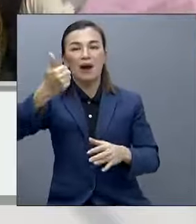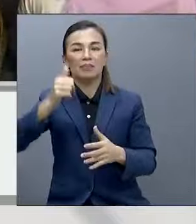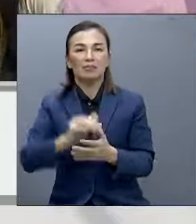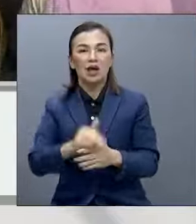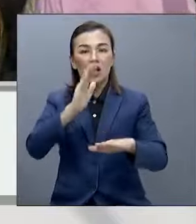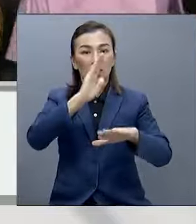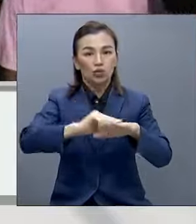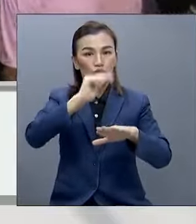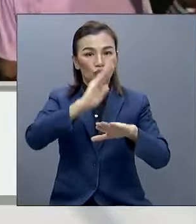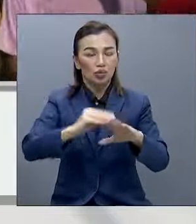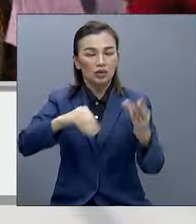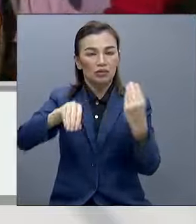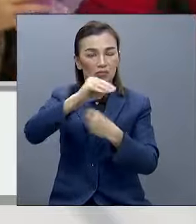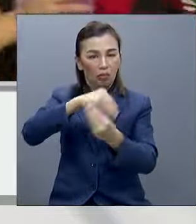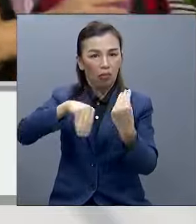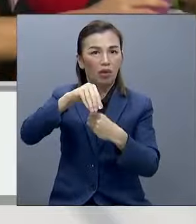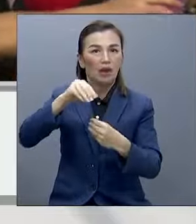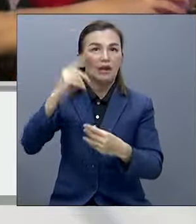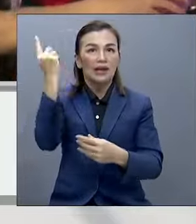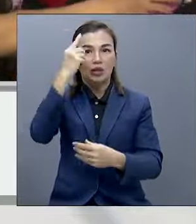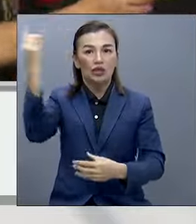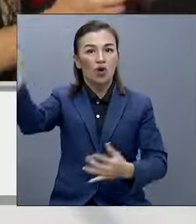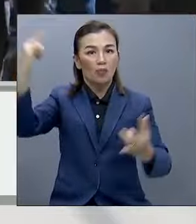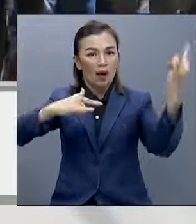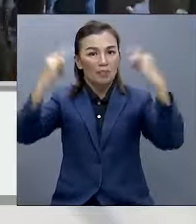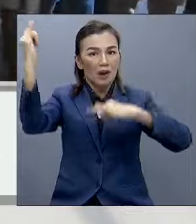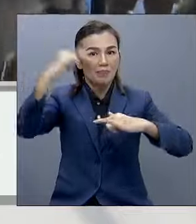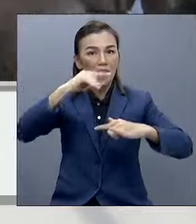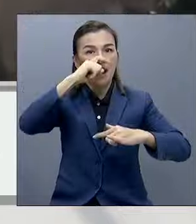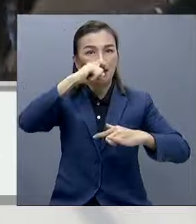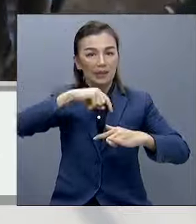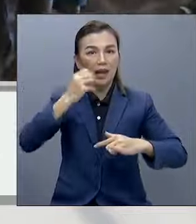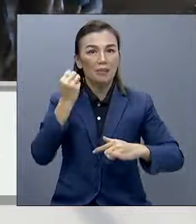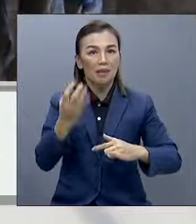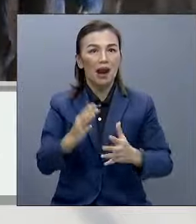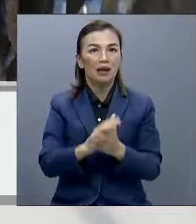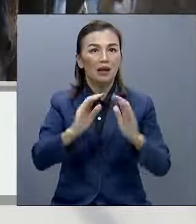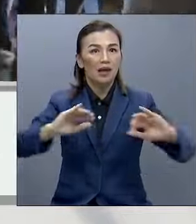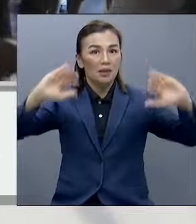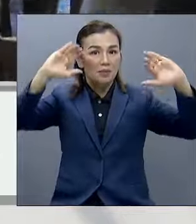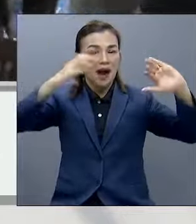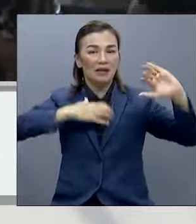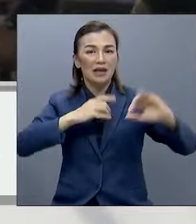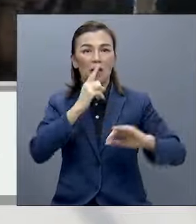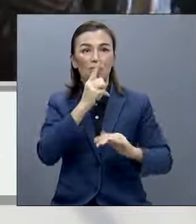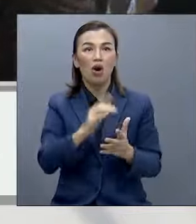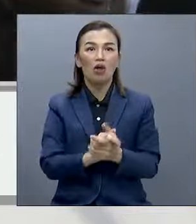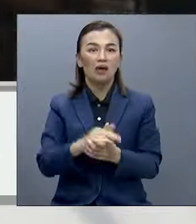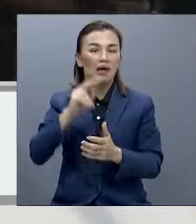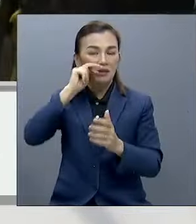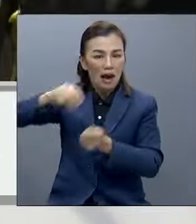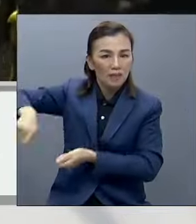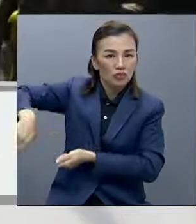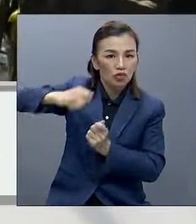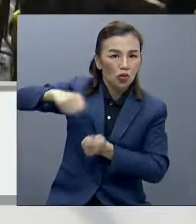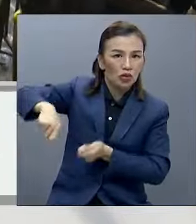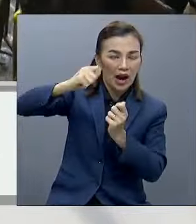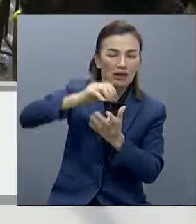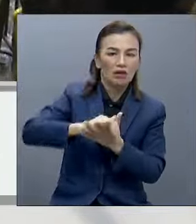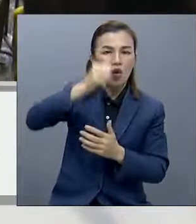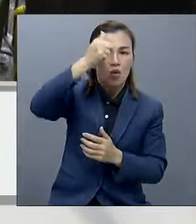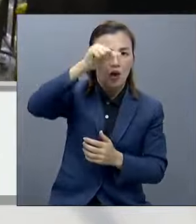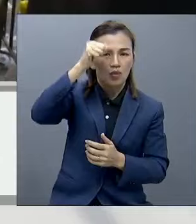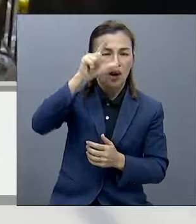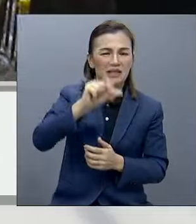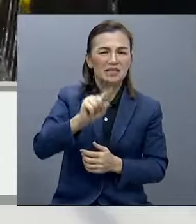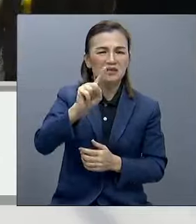นักท่องเที่ยวเดินทางมาในประเทศไทยเพิ่มมากขึ้นฉะนั้นถ้าเกิดรัฐบาลจะเคลมบอกว่าเป็นผลงานสงกรานต์ 21วันทั้งหมดไม่น่าจะ